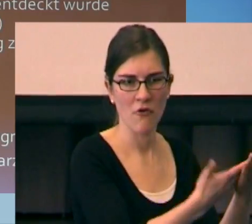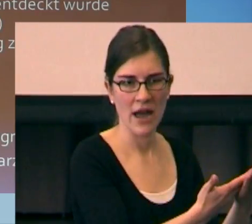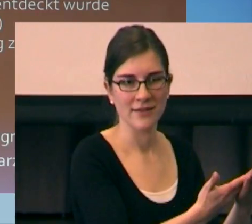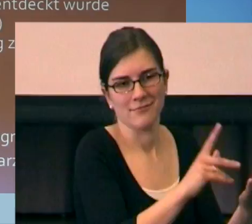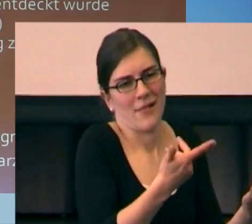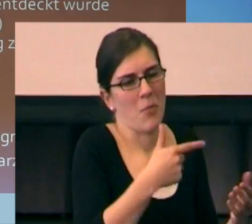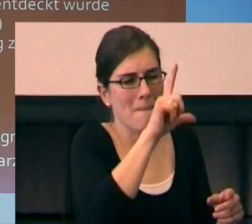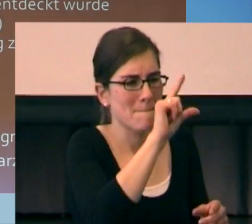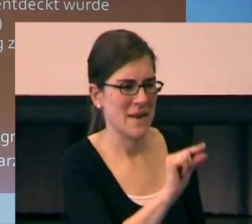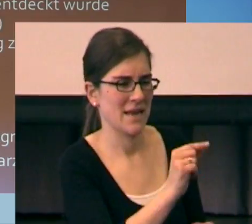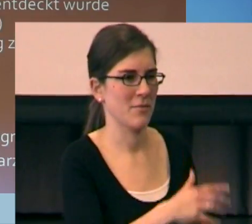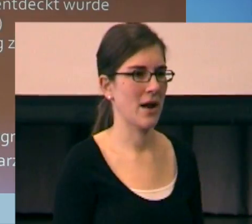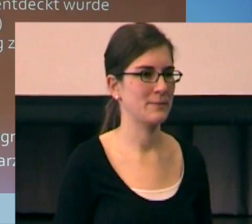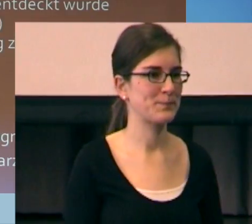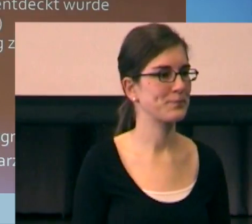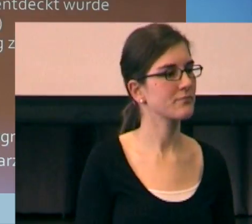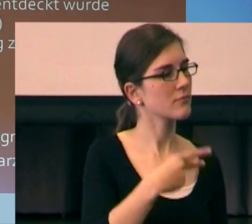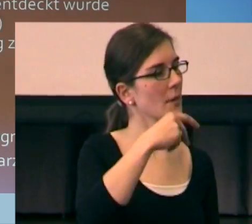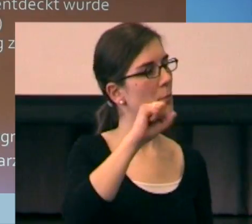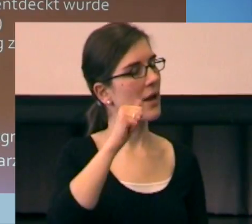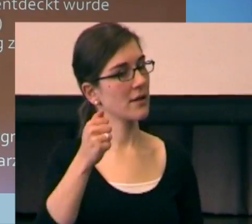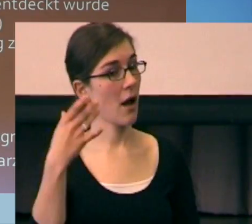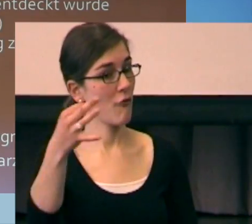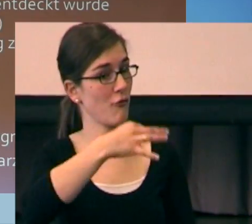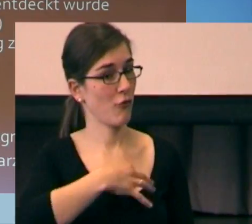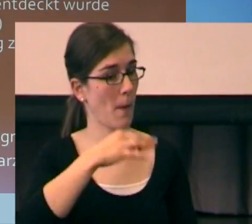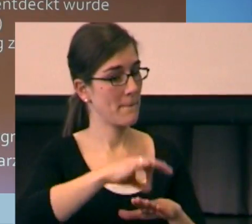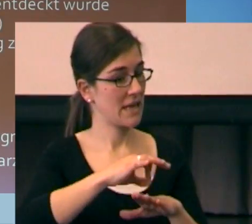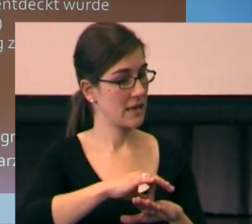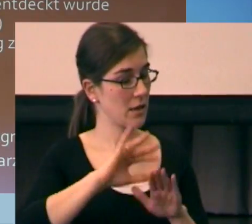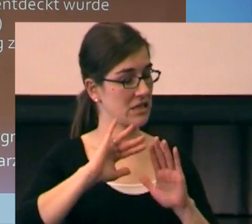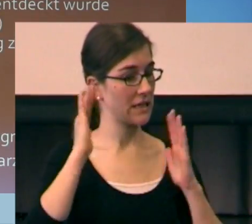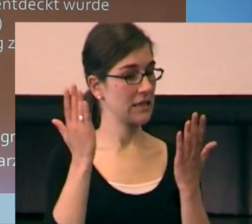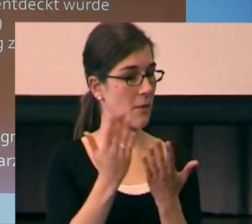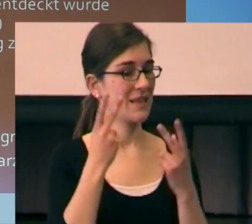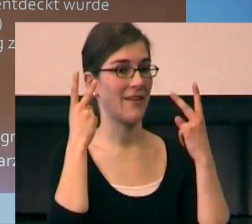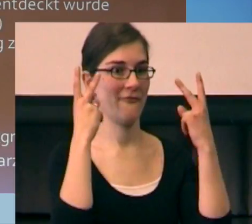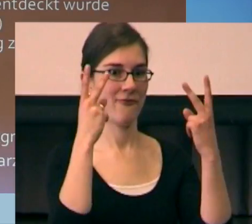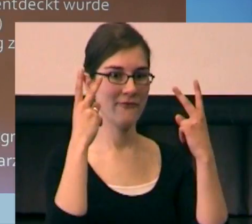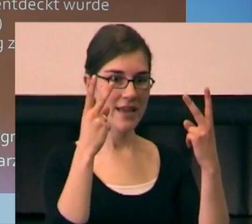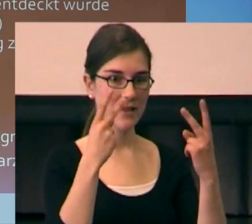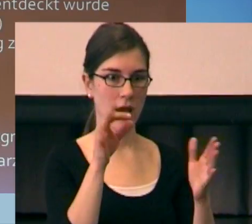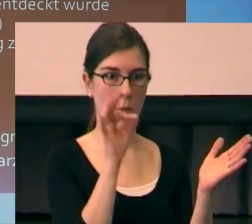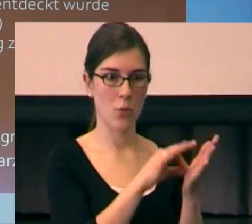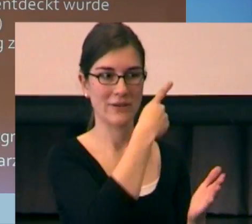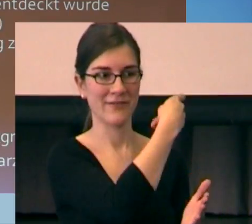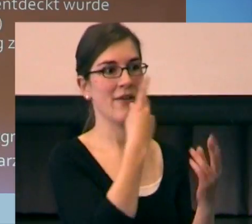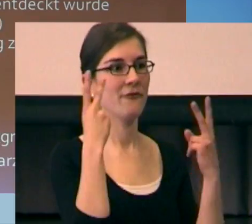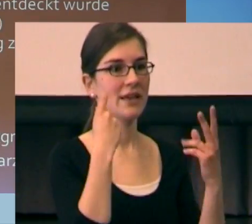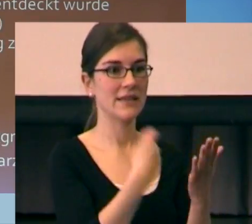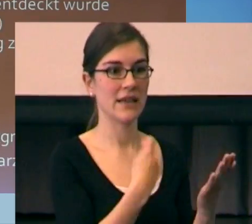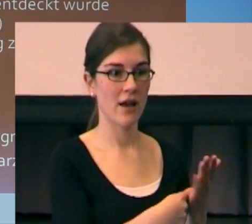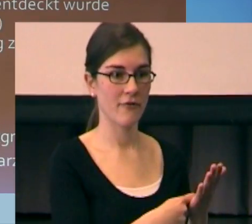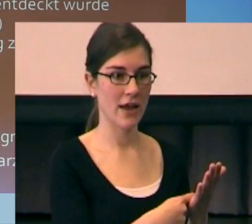Antigen-PSA ist für uns Urologen, ist für die Medizin insgesamt ein ganz wichtiger Parameter. Ein Parameter, ein